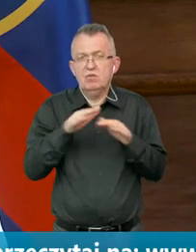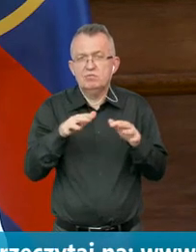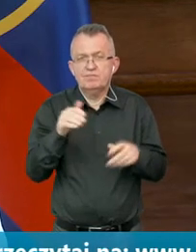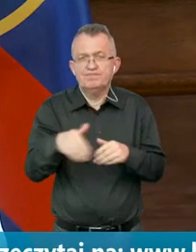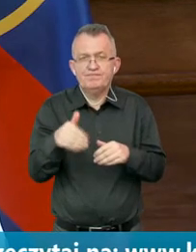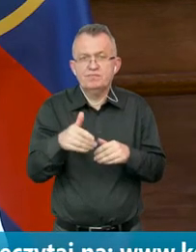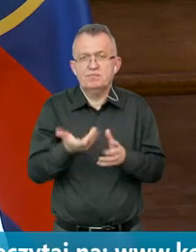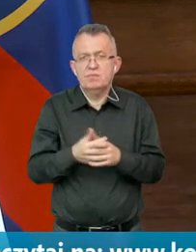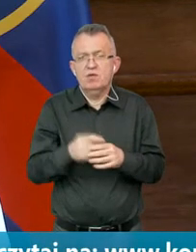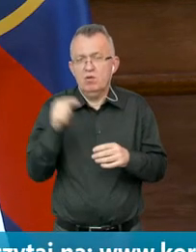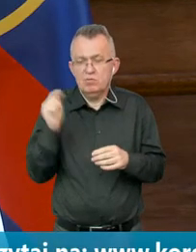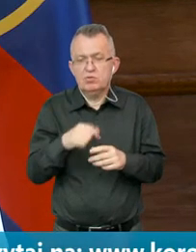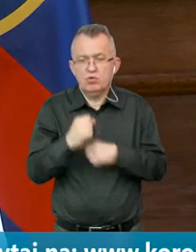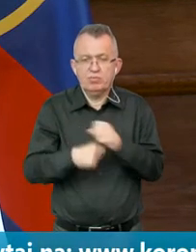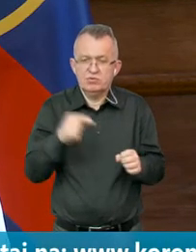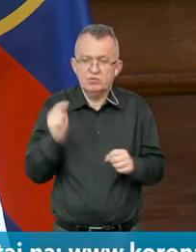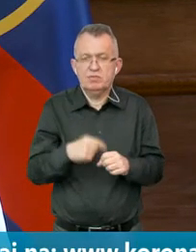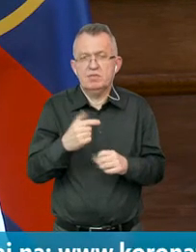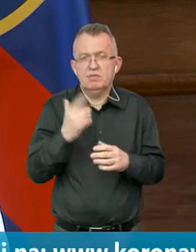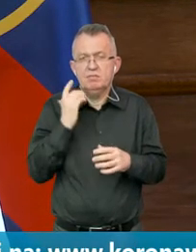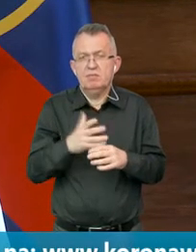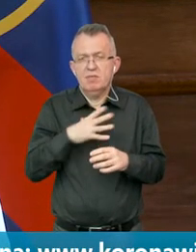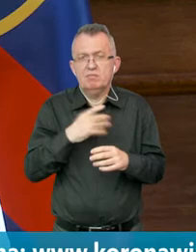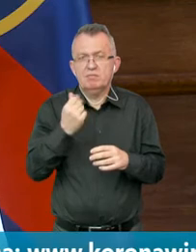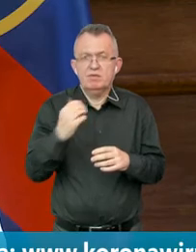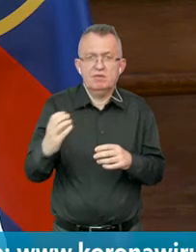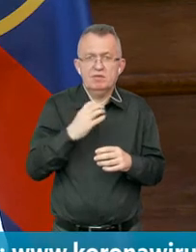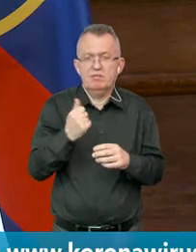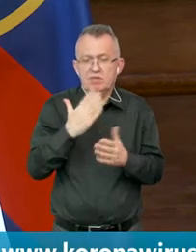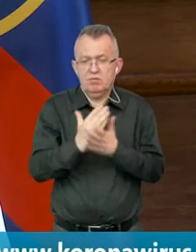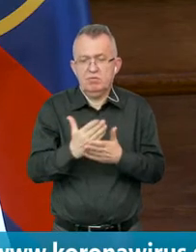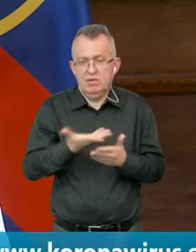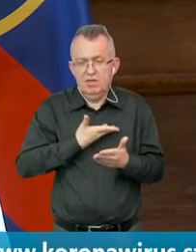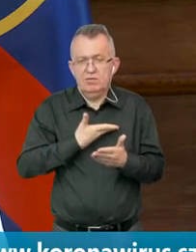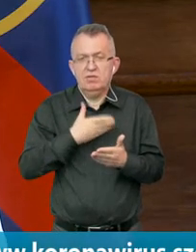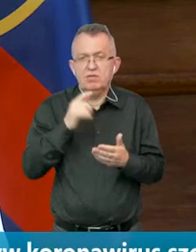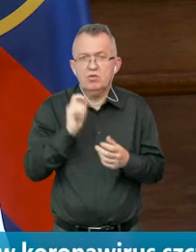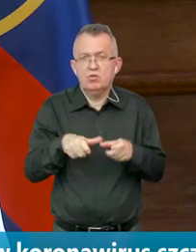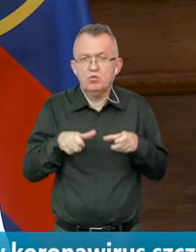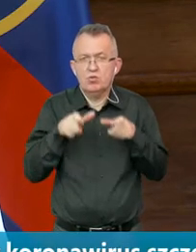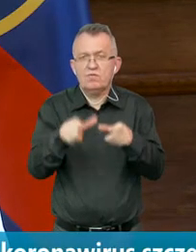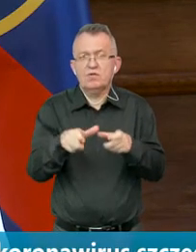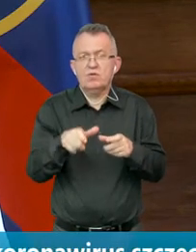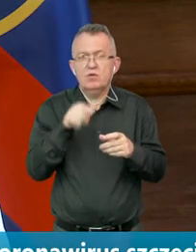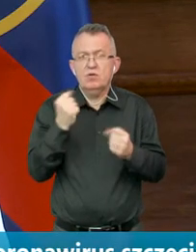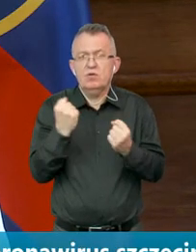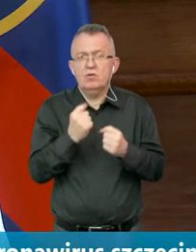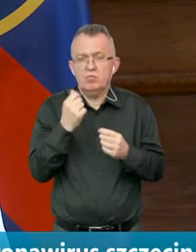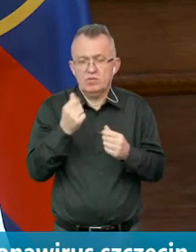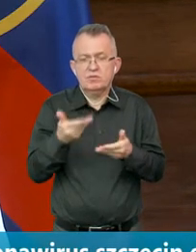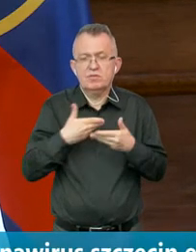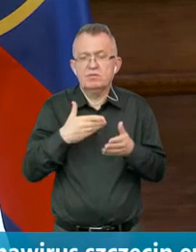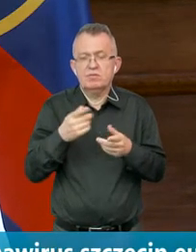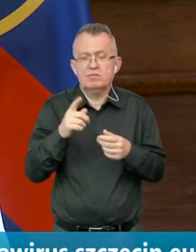ale musimy to robić. Musimy to robić, ponieważ mamy część środków unijnych. Te główne zadania torowe to są rzeczywiście mocno wsparte